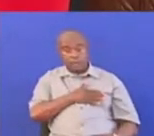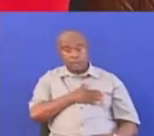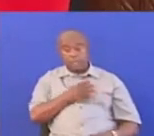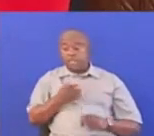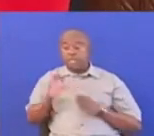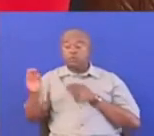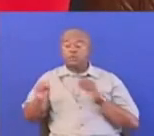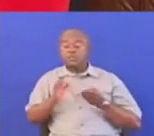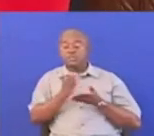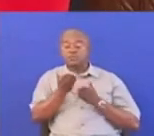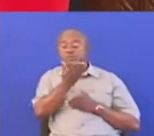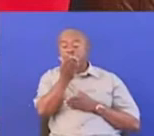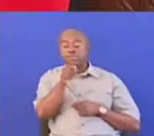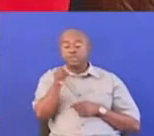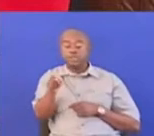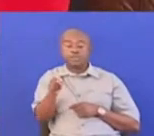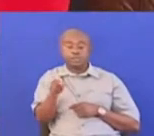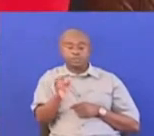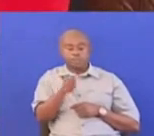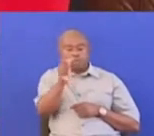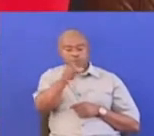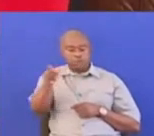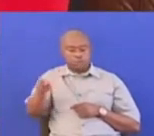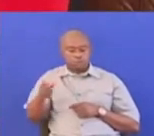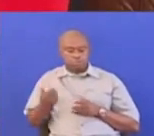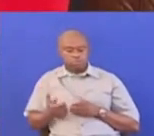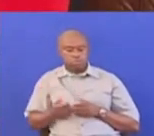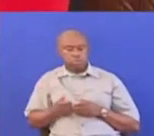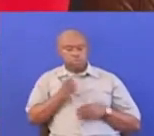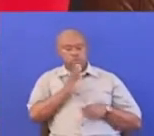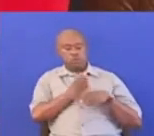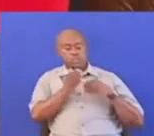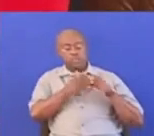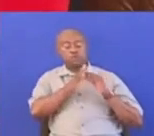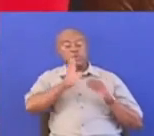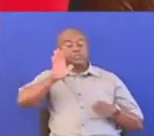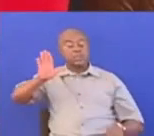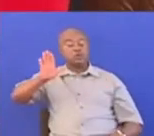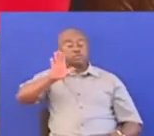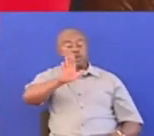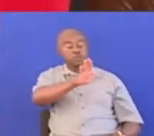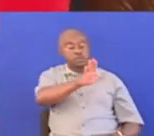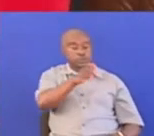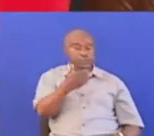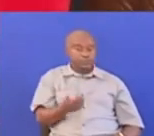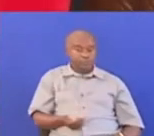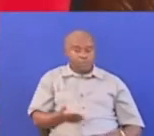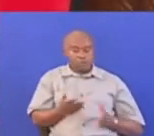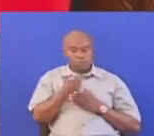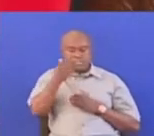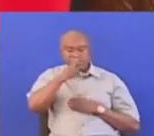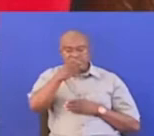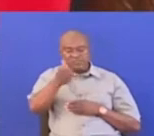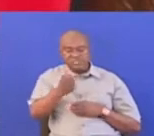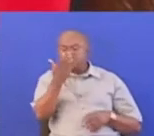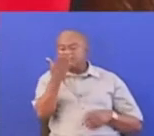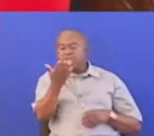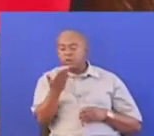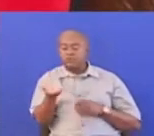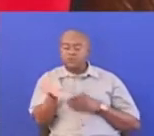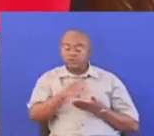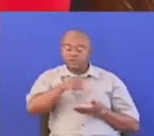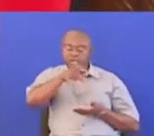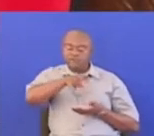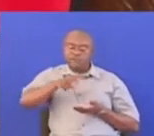sehemu nyingine wananchi hawa waweze kwenda kujenga nyumba zao, kwa sababu vile vijiji vinakufa na